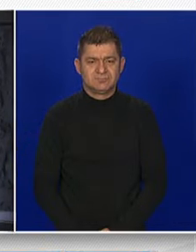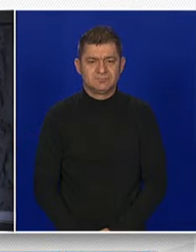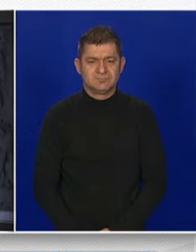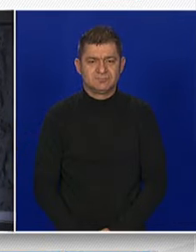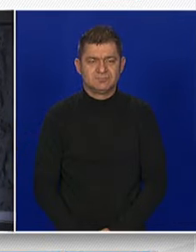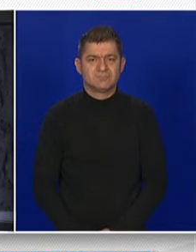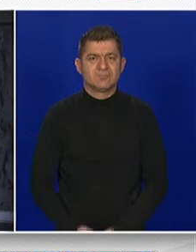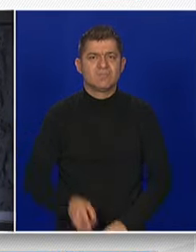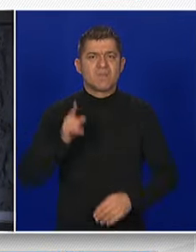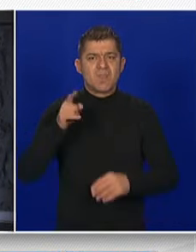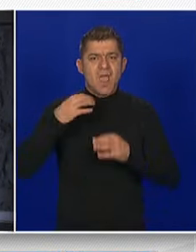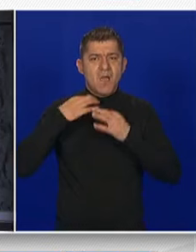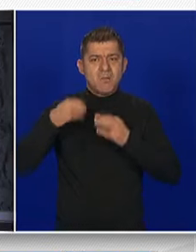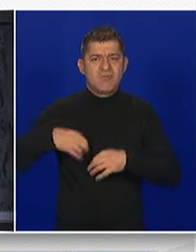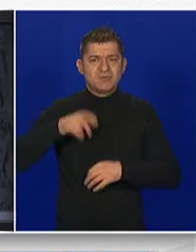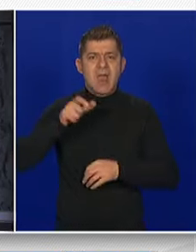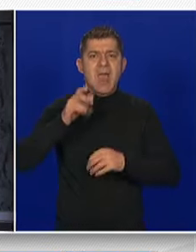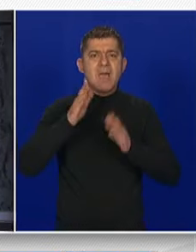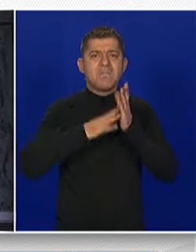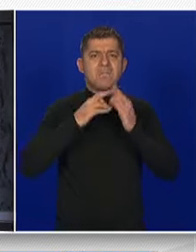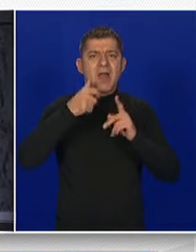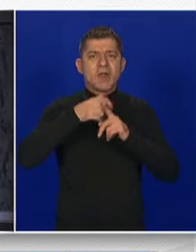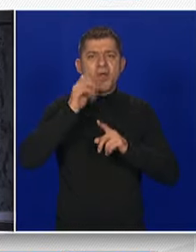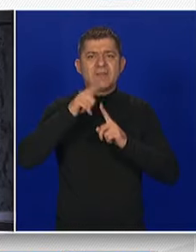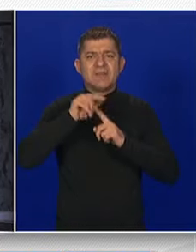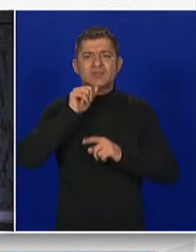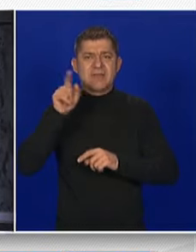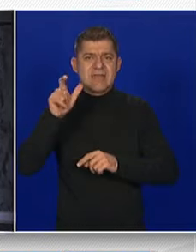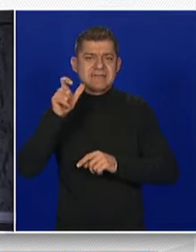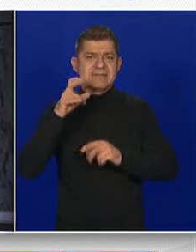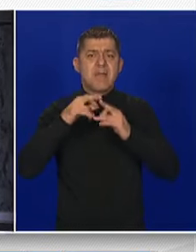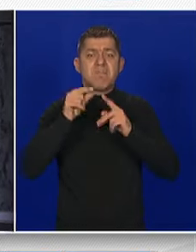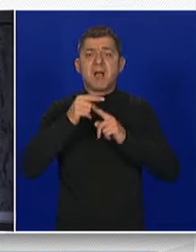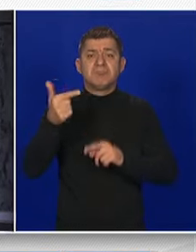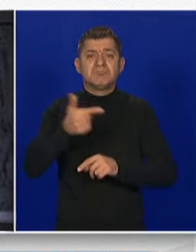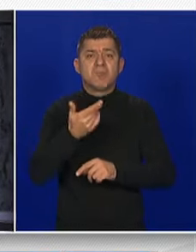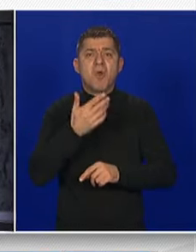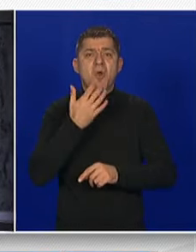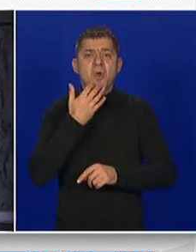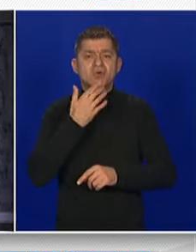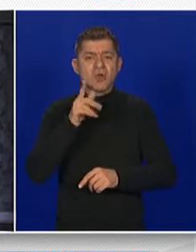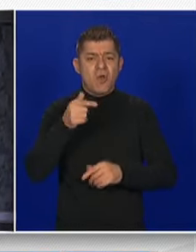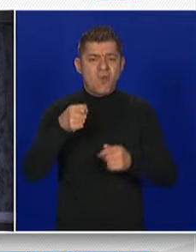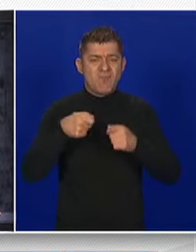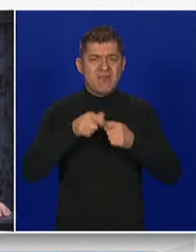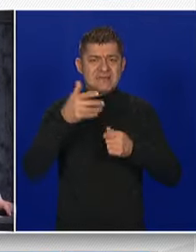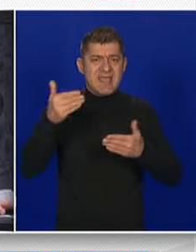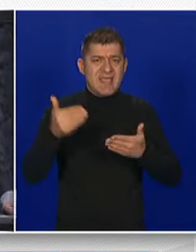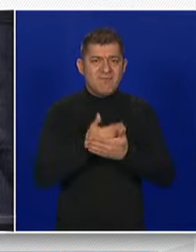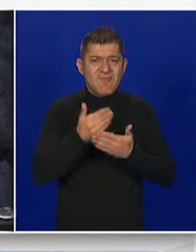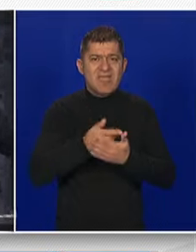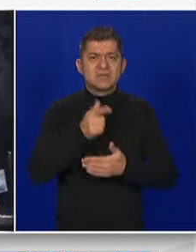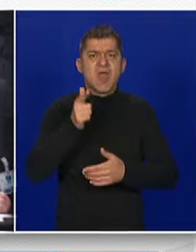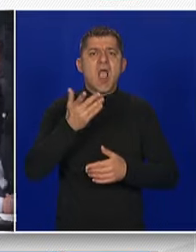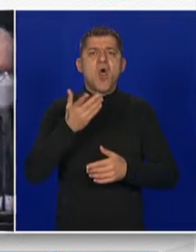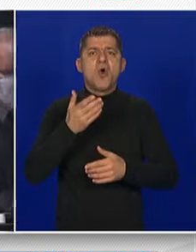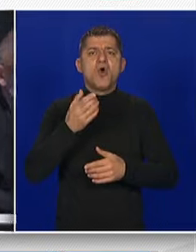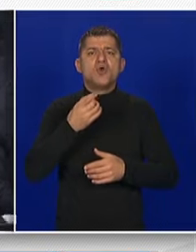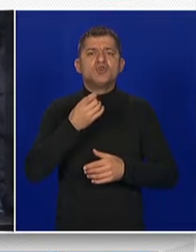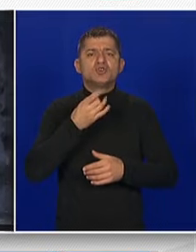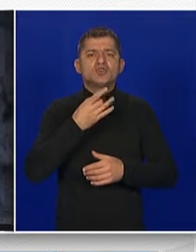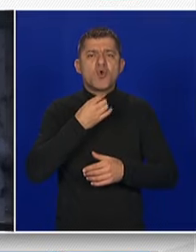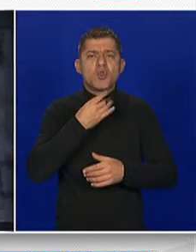Profesorice Markotić ili gospodine Capak, vi, vezano za vijest da bi cjepivo protiv žute groznice moglo djelovati